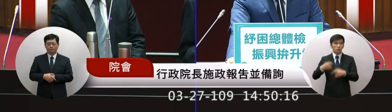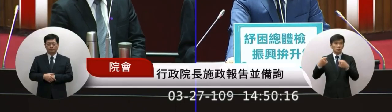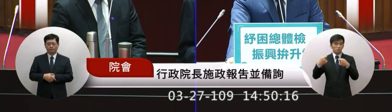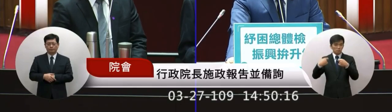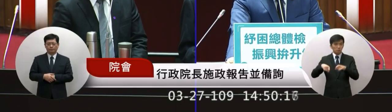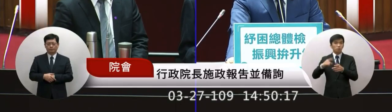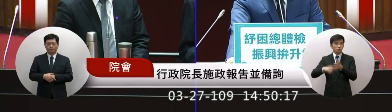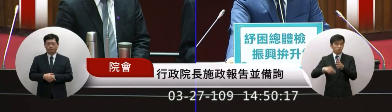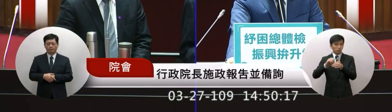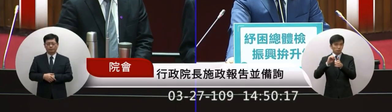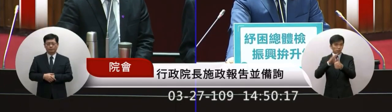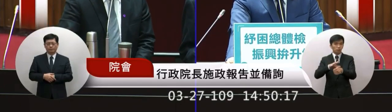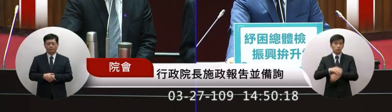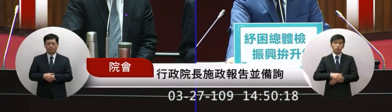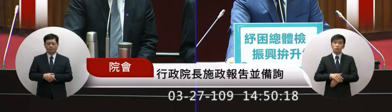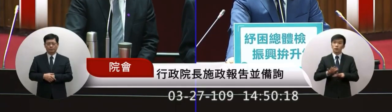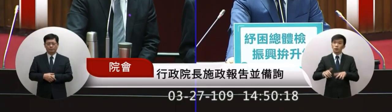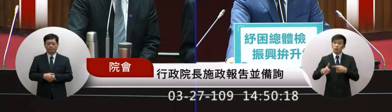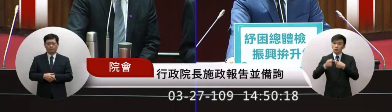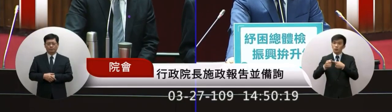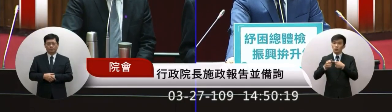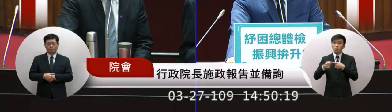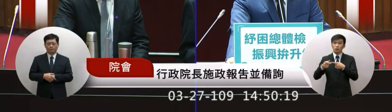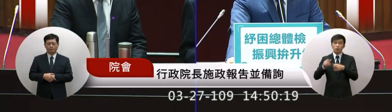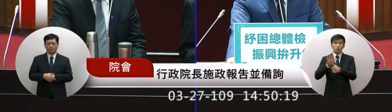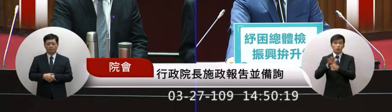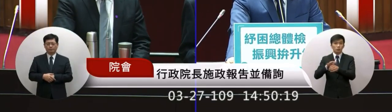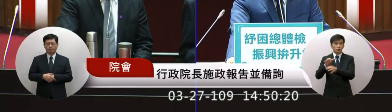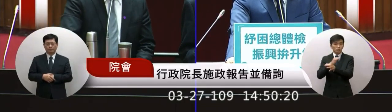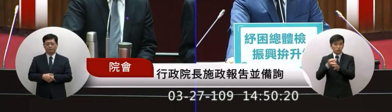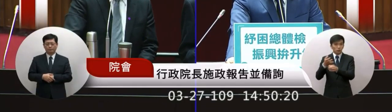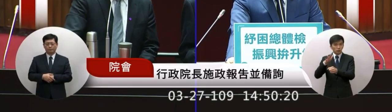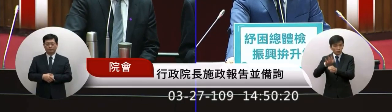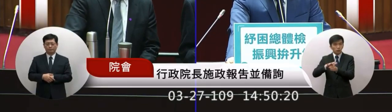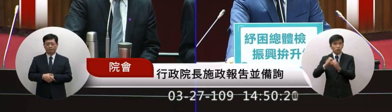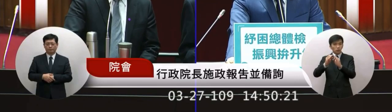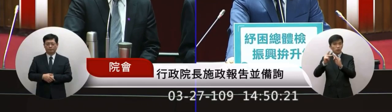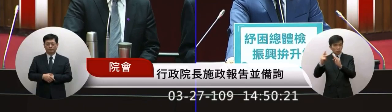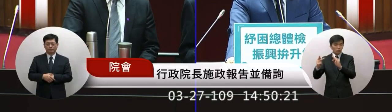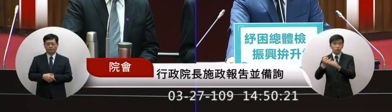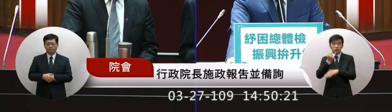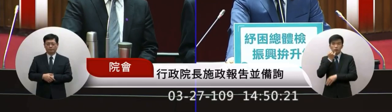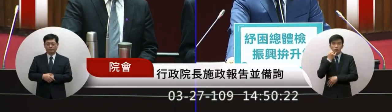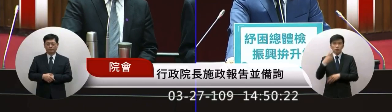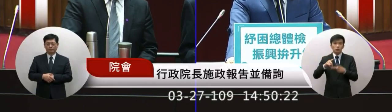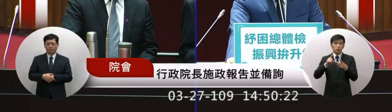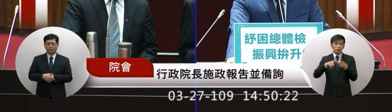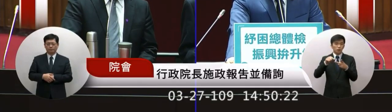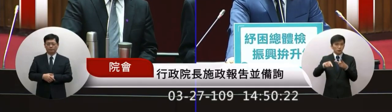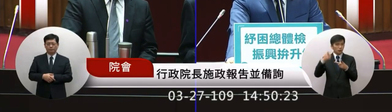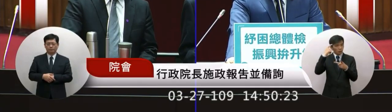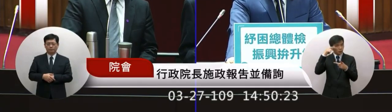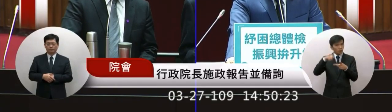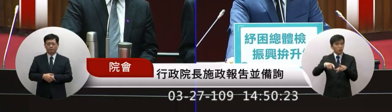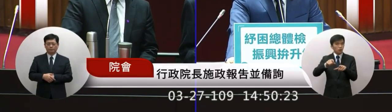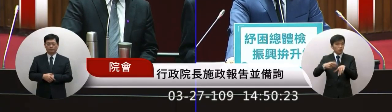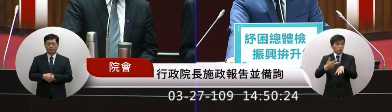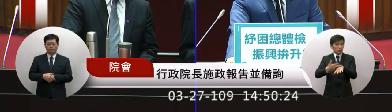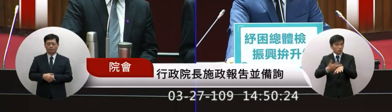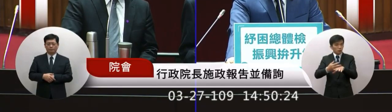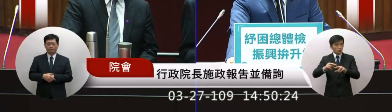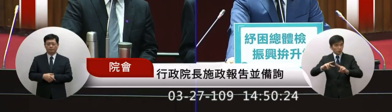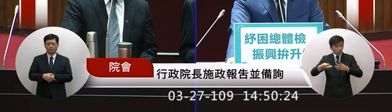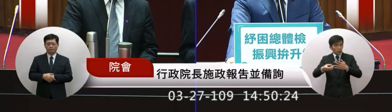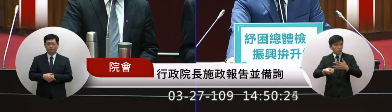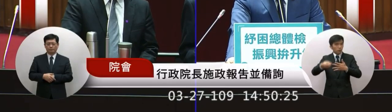阶段现在针对产业的纾困融资，那第二阶段振兴更要导入升级转型的思考，尤其是协助国内的中小